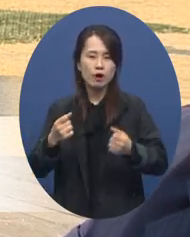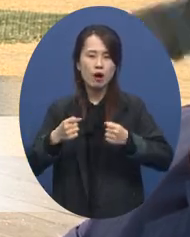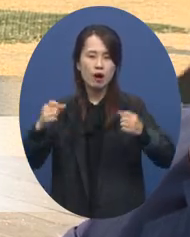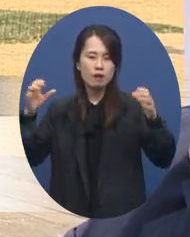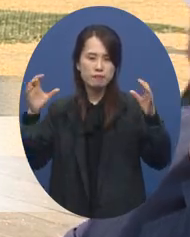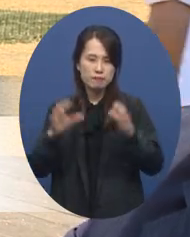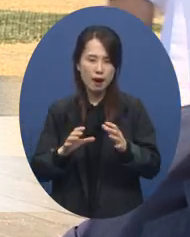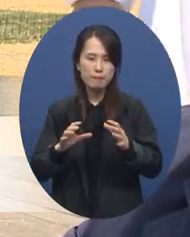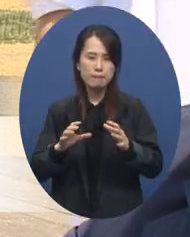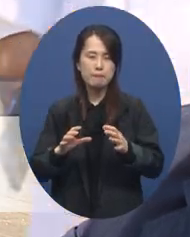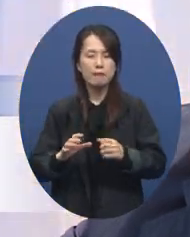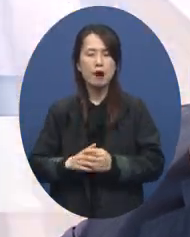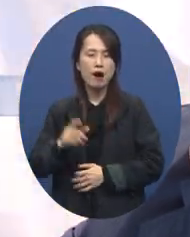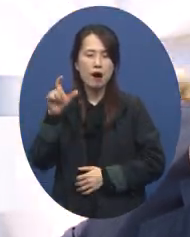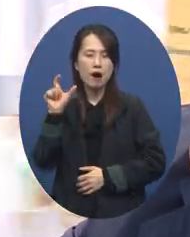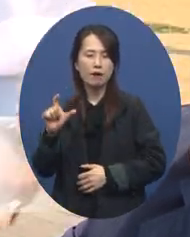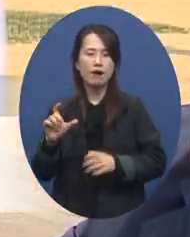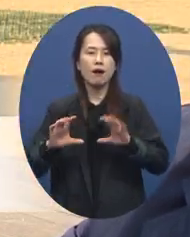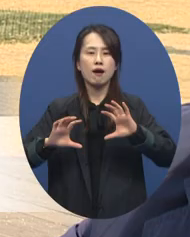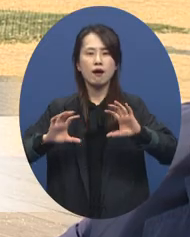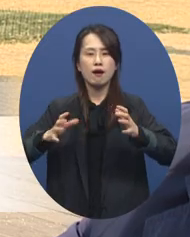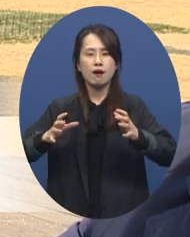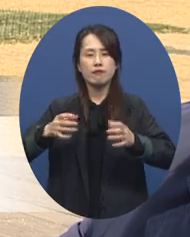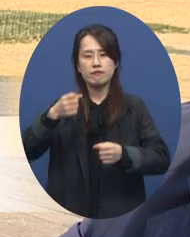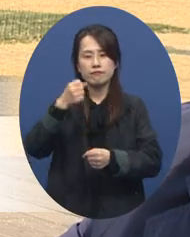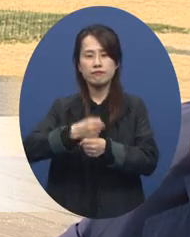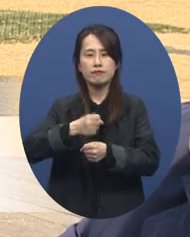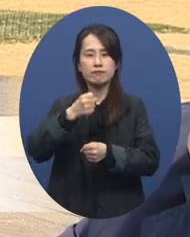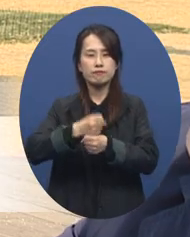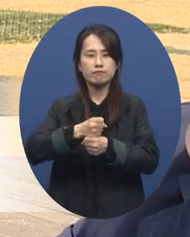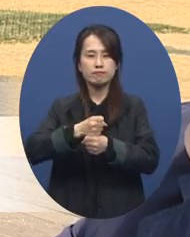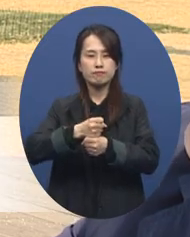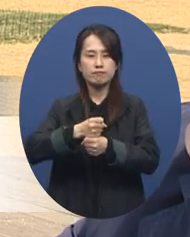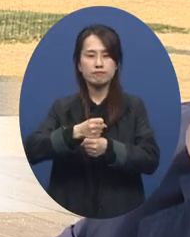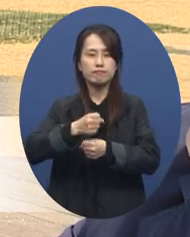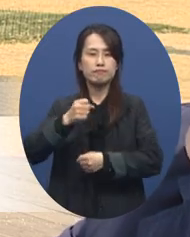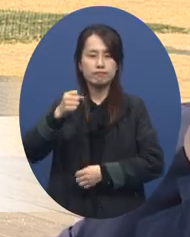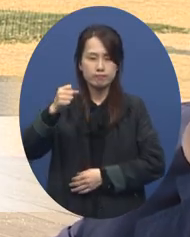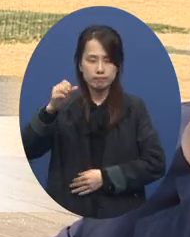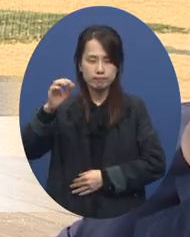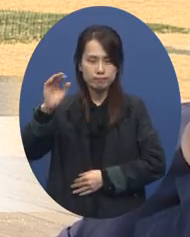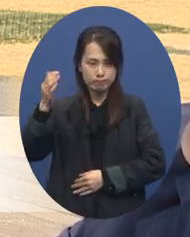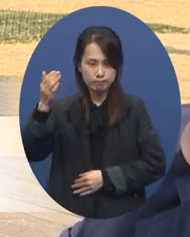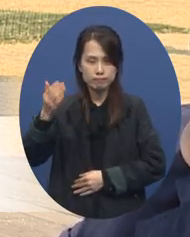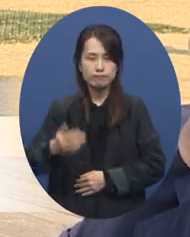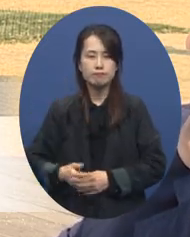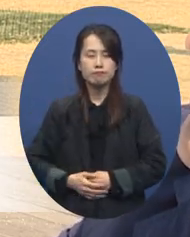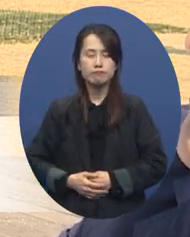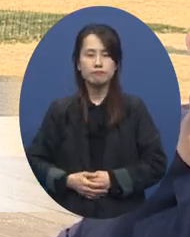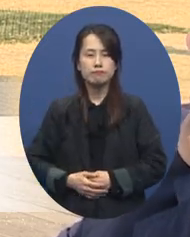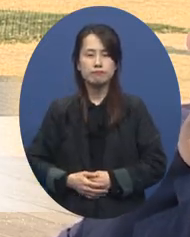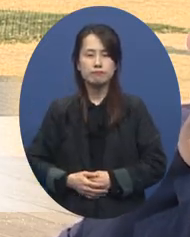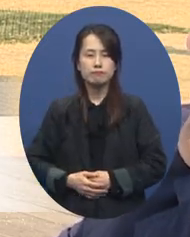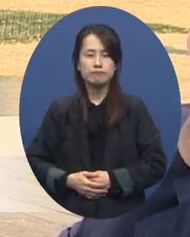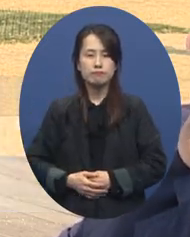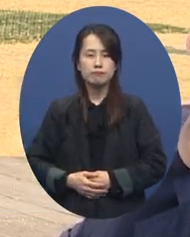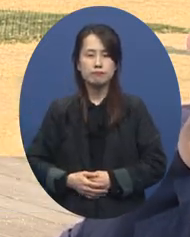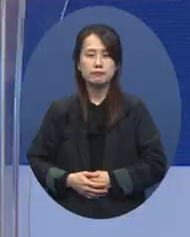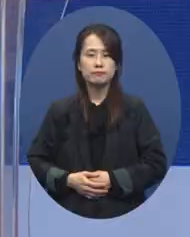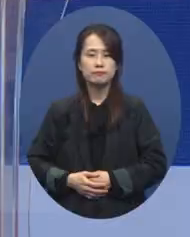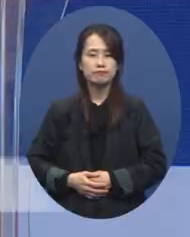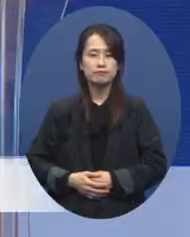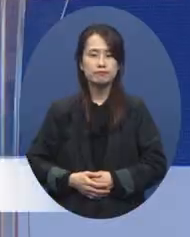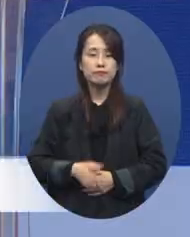안 하도록 못하도록 우리가 단결한 나라를 만들어야